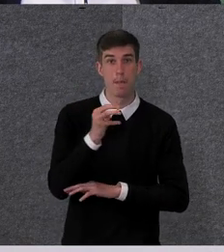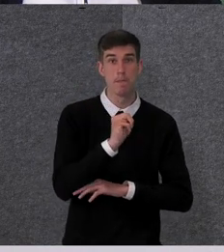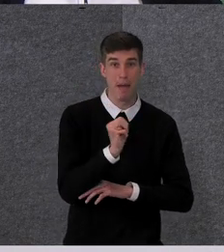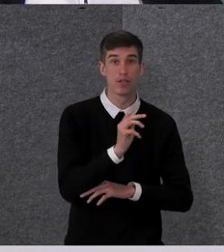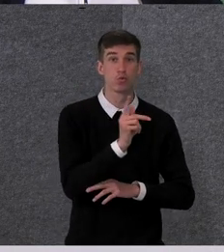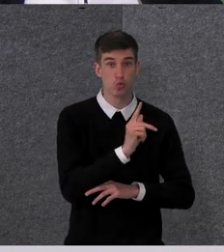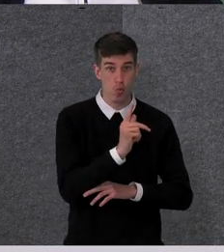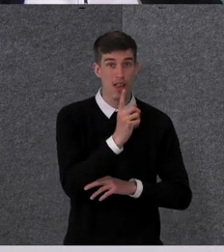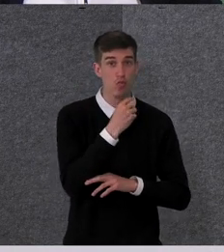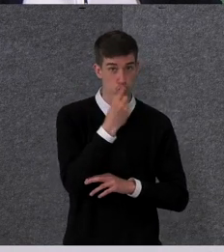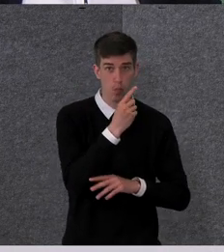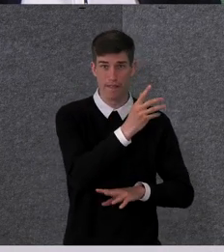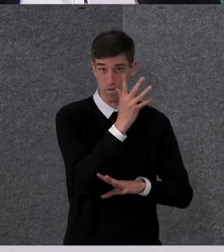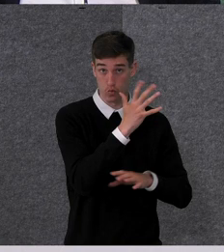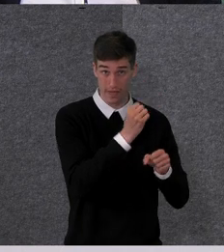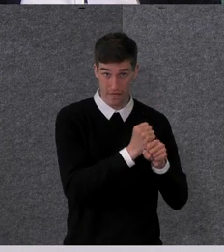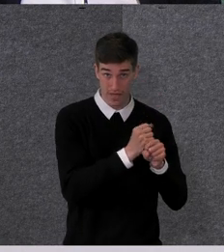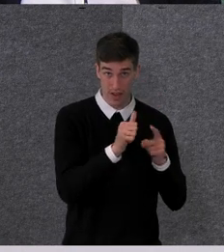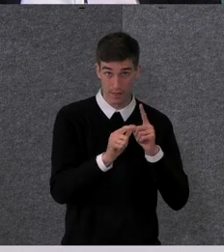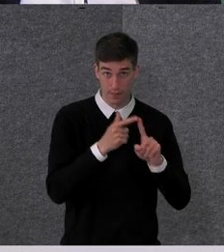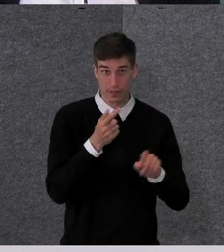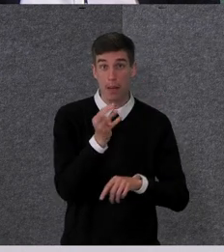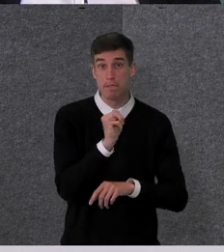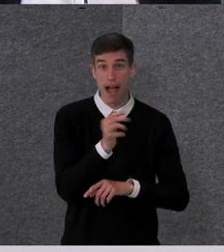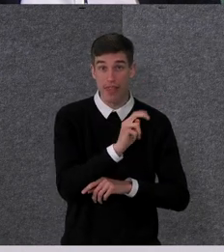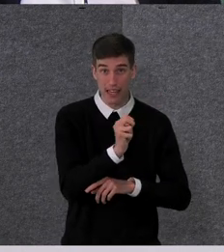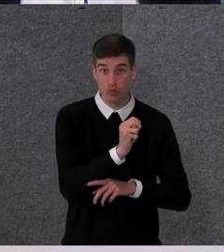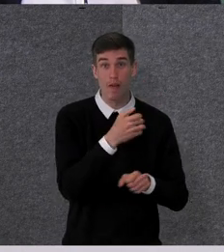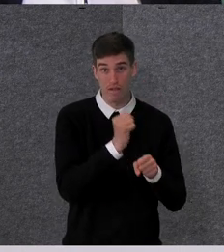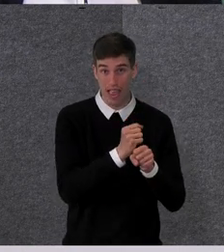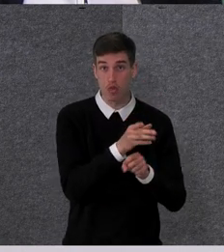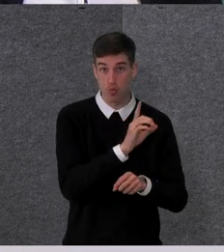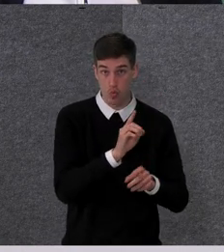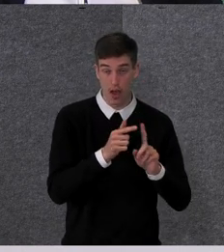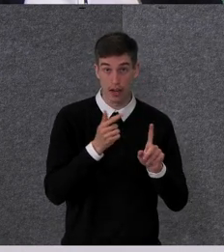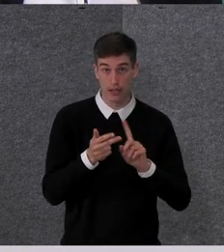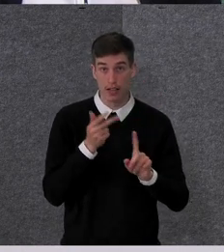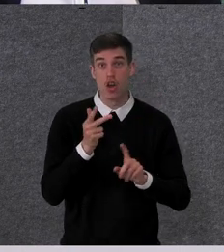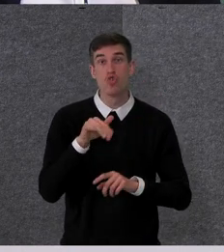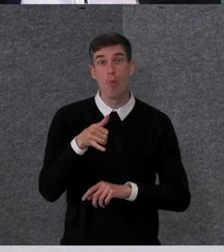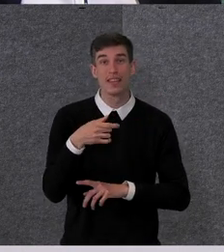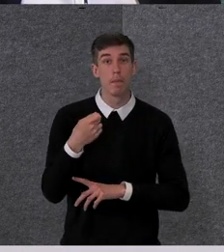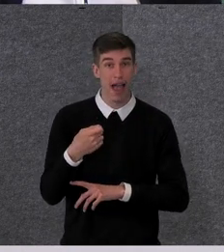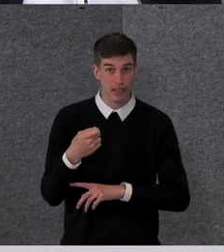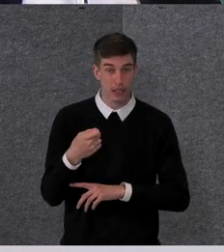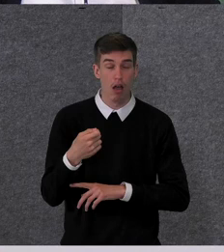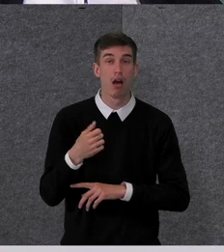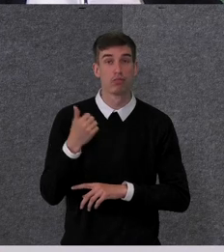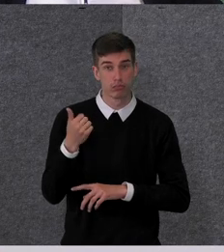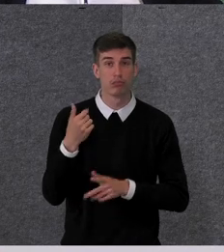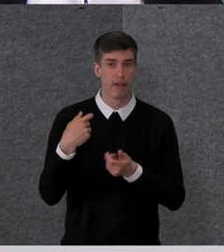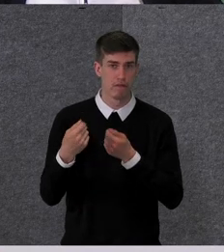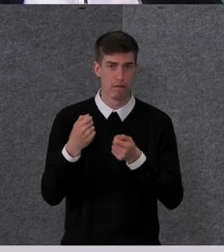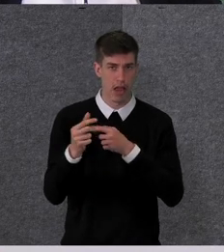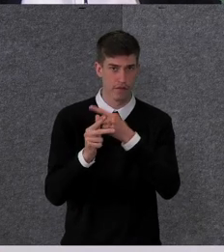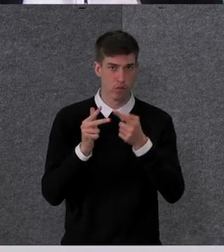KV Dortmund, hat sich bereits vorgestellt, Marianne Storio, KV Düren und Johannes Preisner, KV Frankfurt am Main, hatten